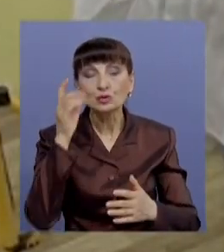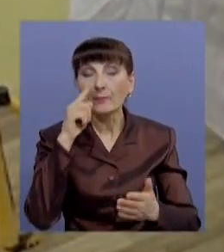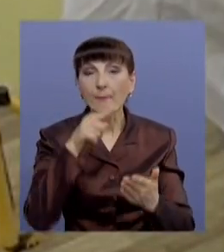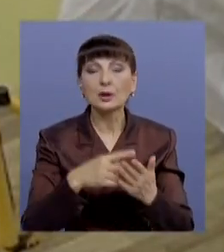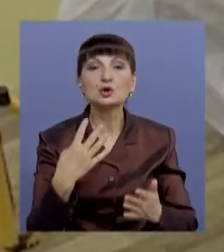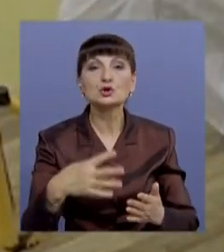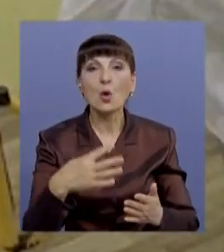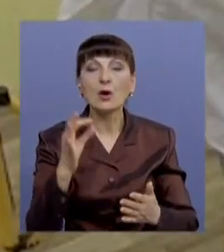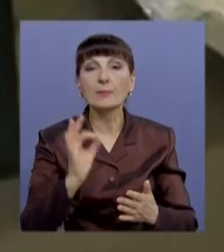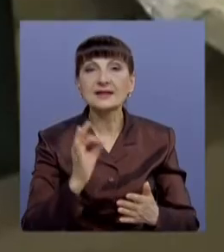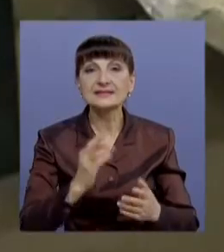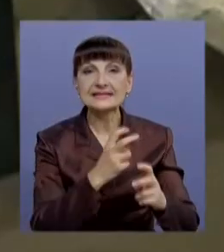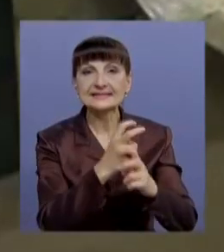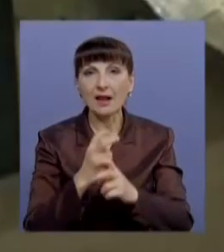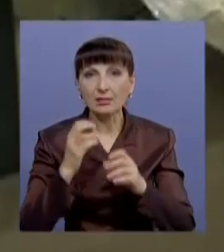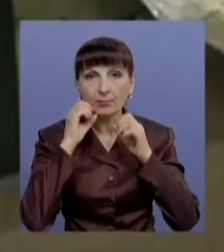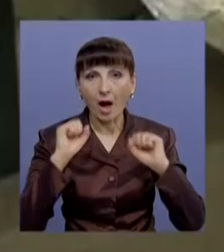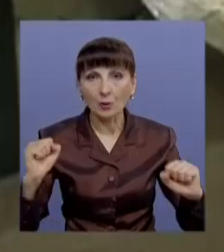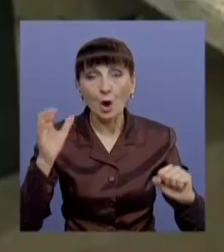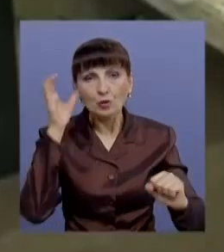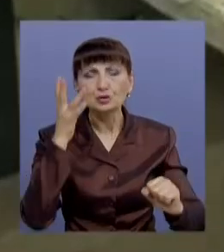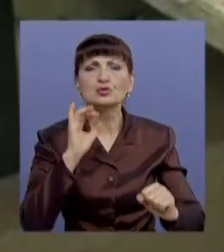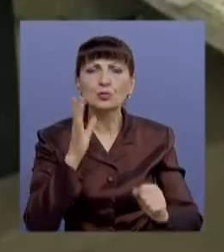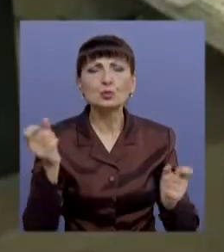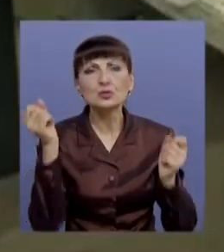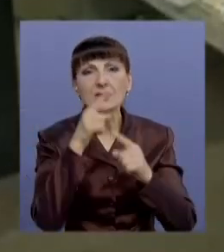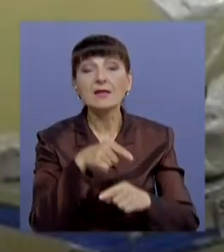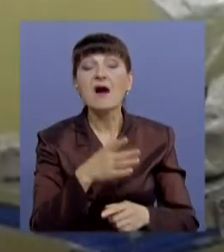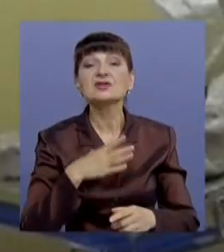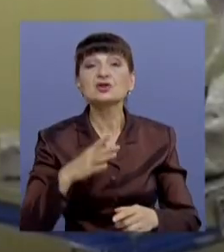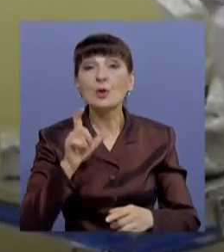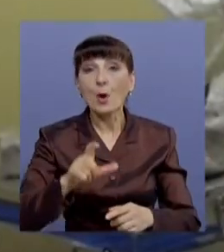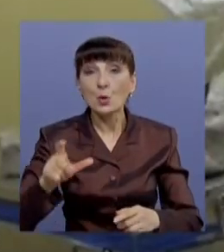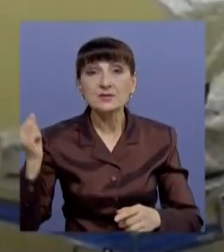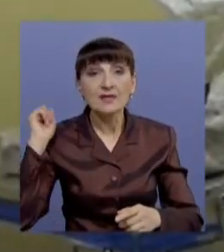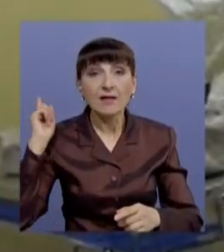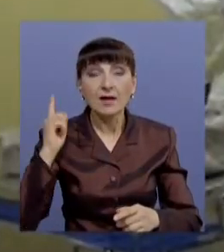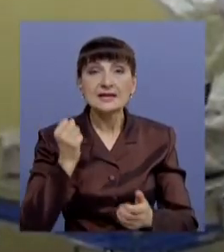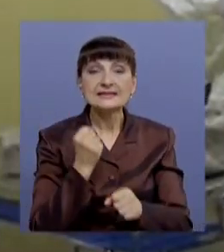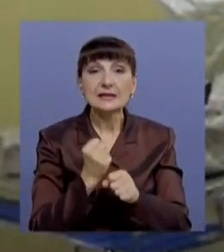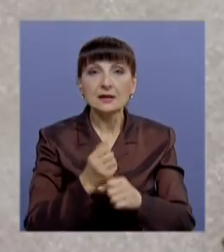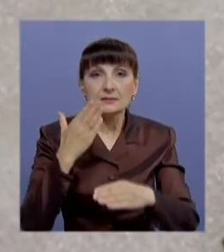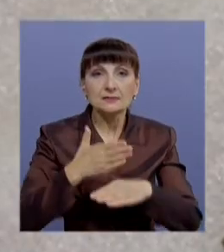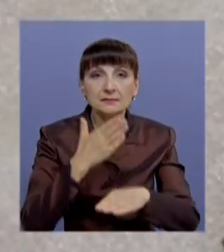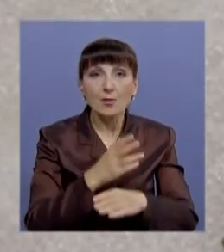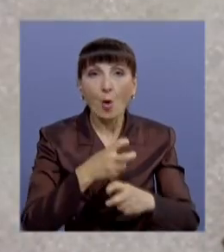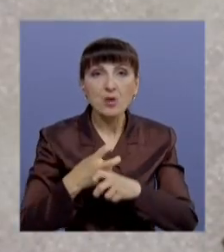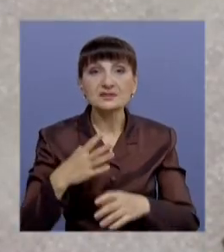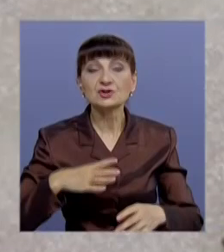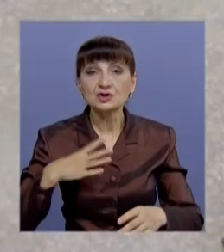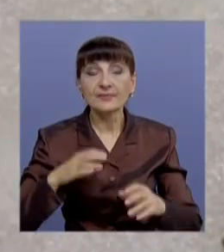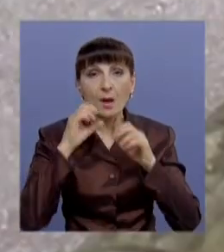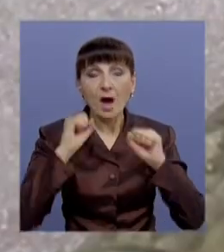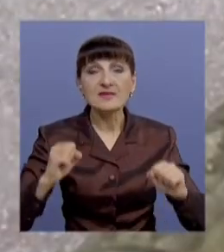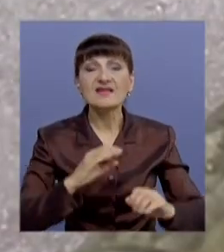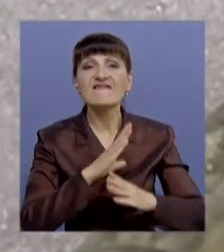около 40% скелета мамонта. Ученым еще предстоит выяснить, с какой целью доисторические люди делали зарубки и обрабатывали кости. Мамонты